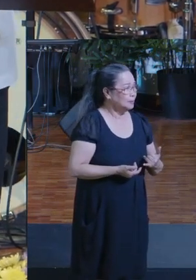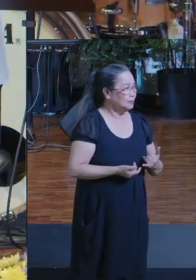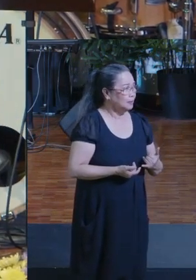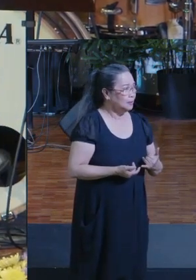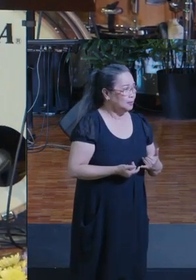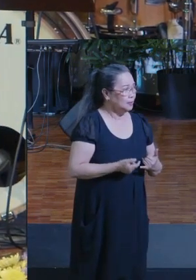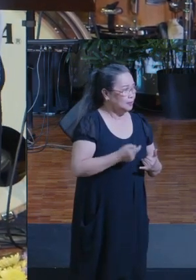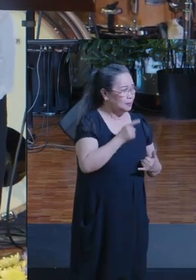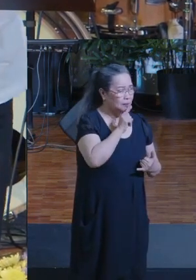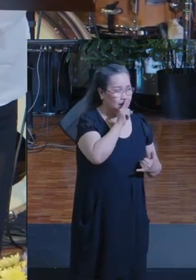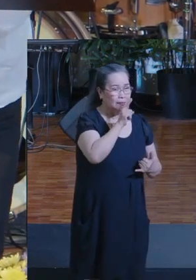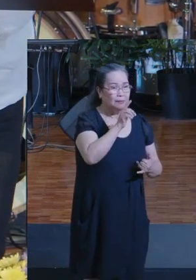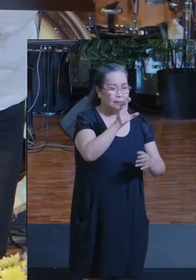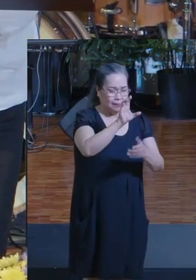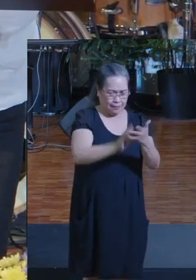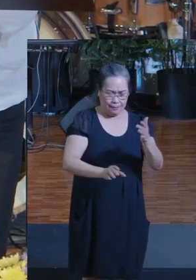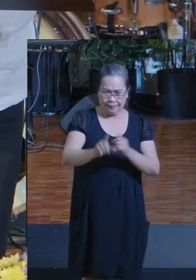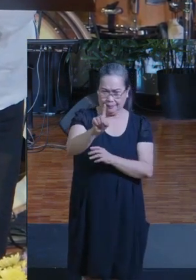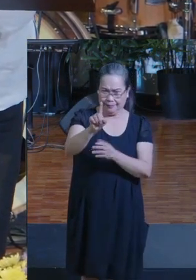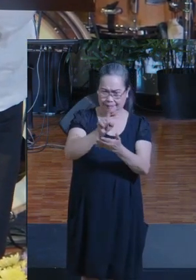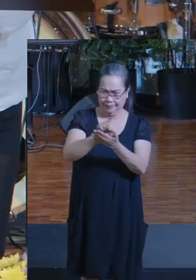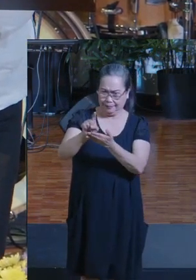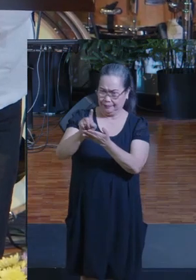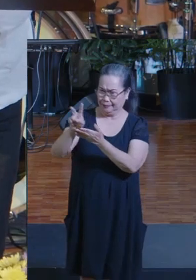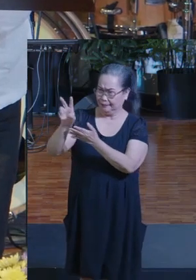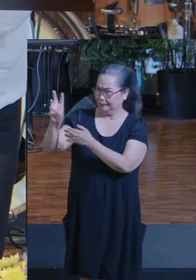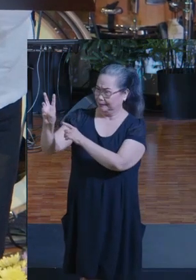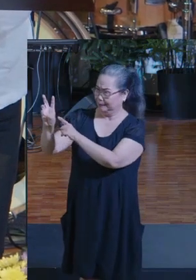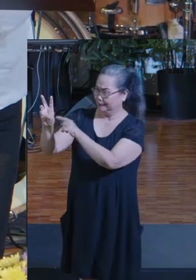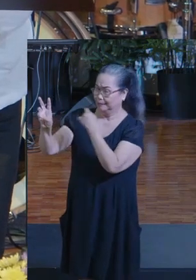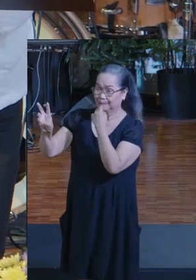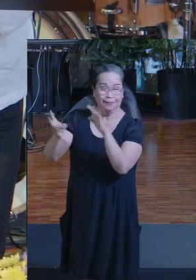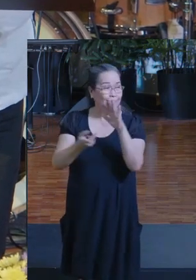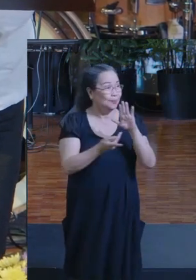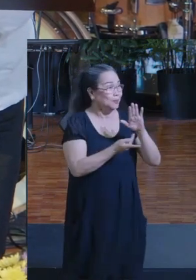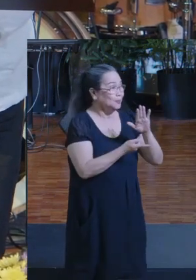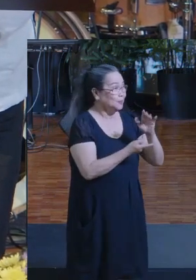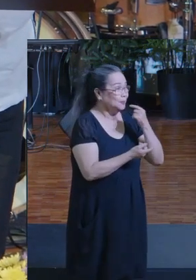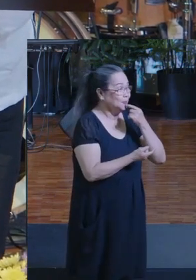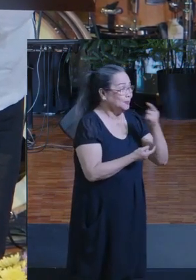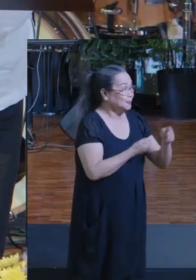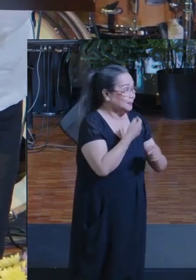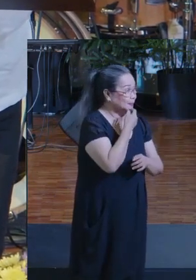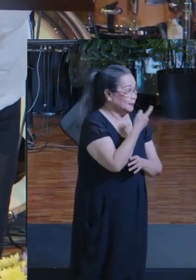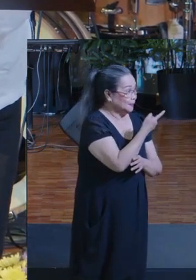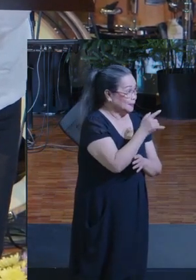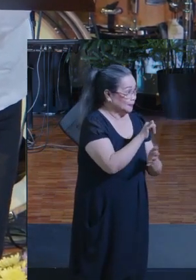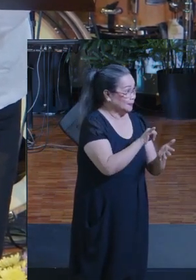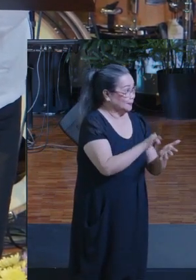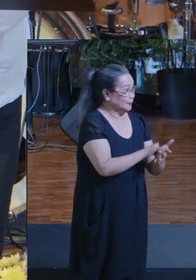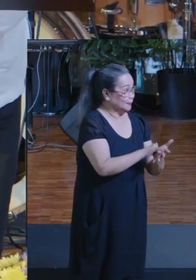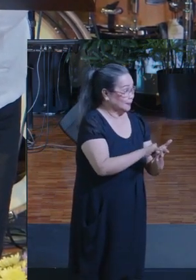sa chapter 1 verse 6, halimbawa, kung babalikan natin yun,